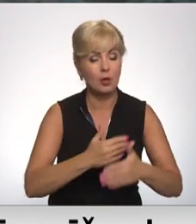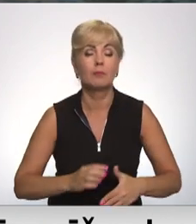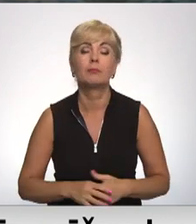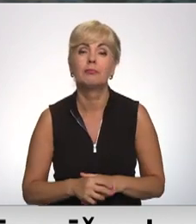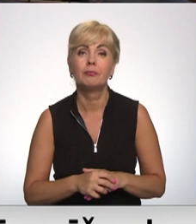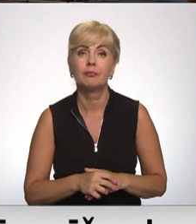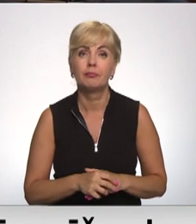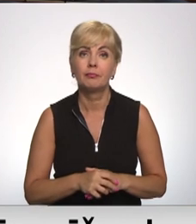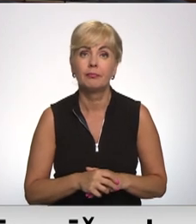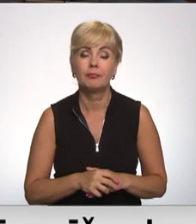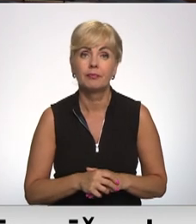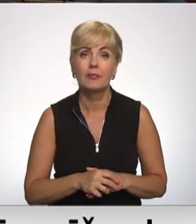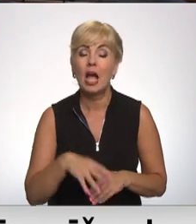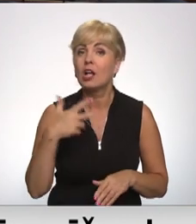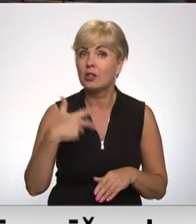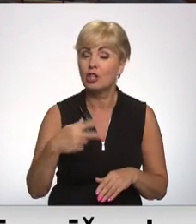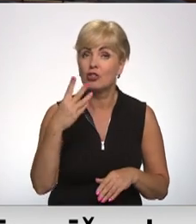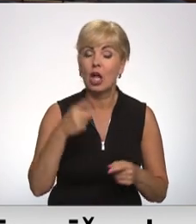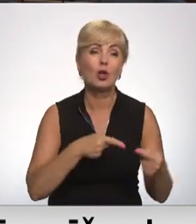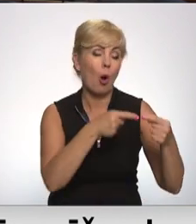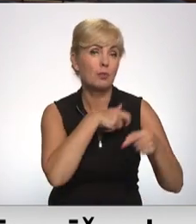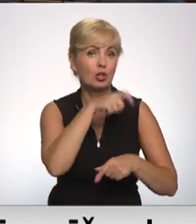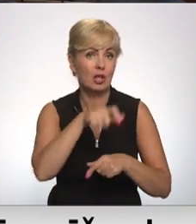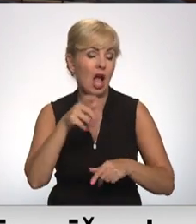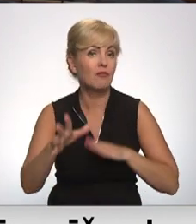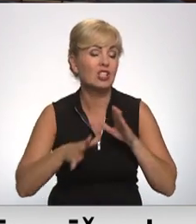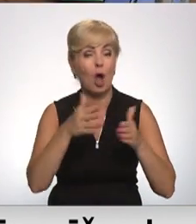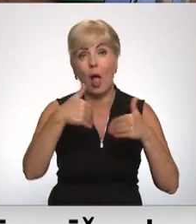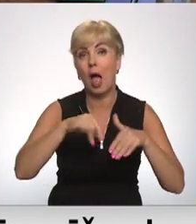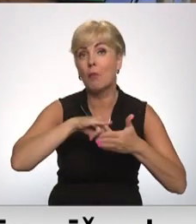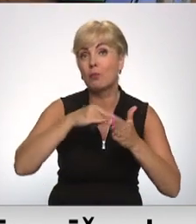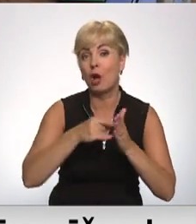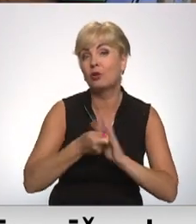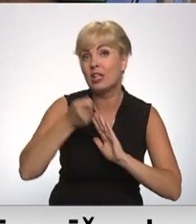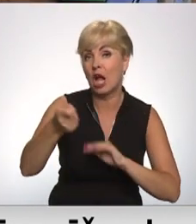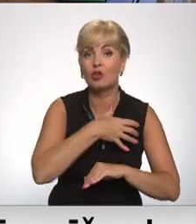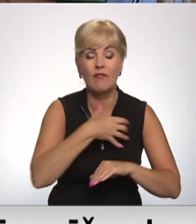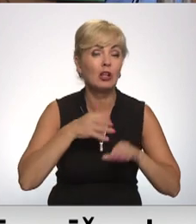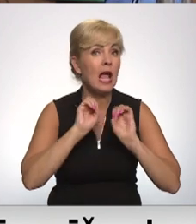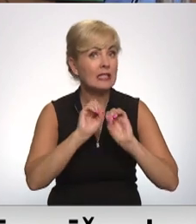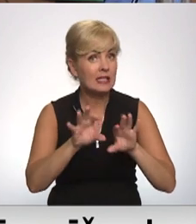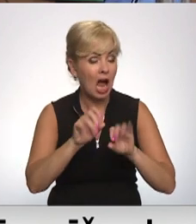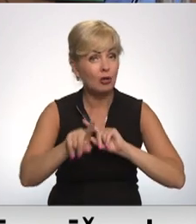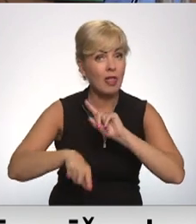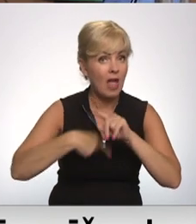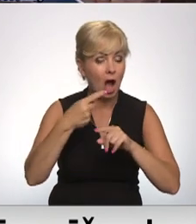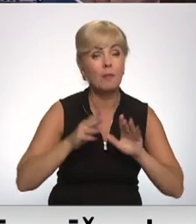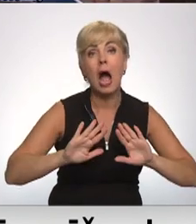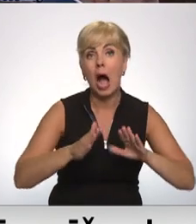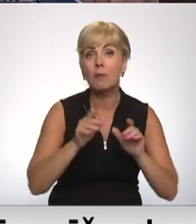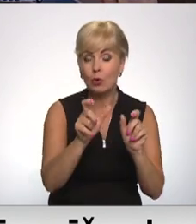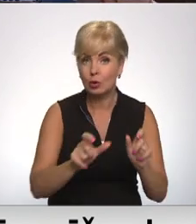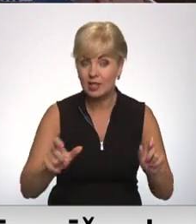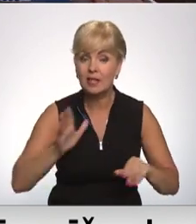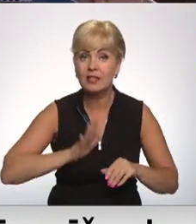Līcīte. 34 opozīcijas deputāti sagatavojuši lēmuma projektu valdībai sniegt skaidrojumu, kas nākamajā apkures sezonā